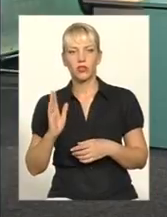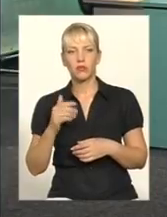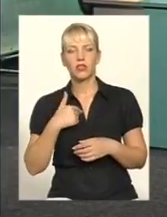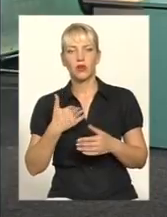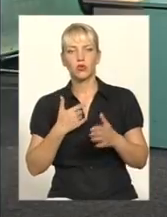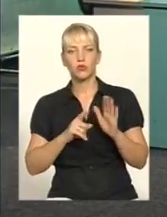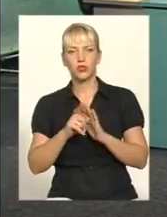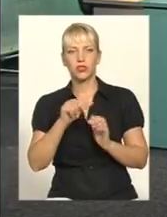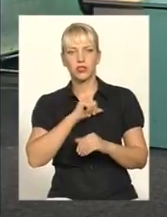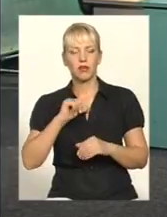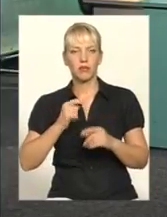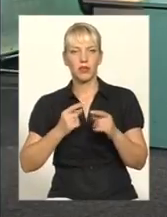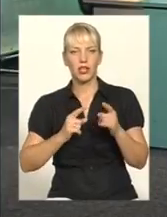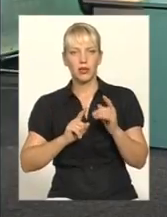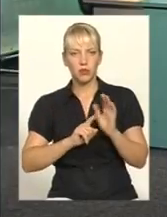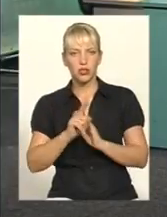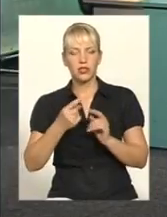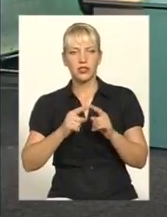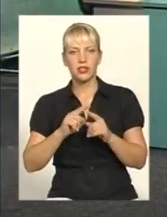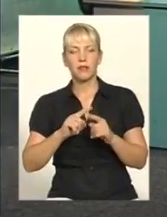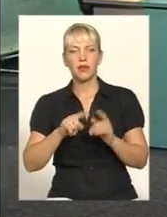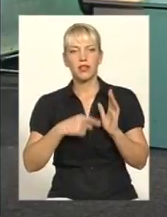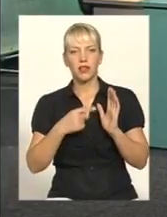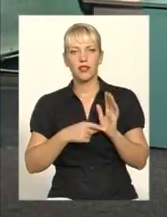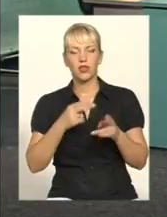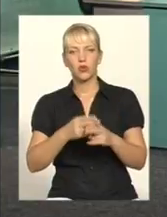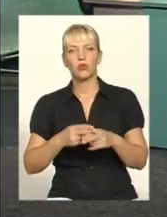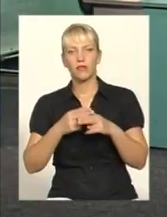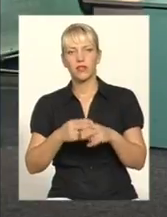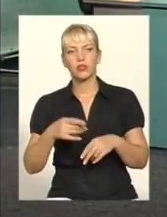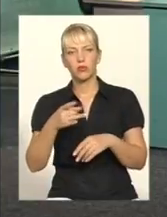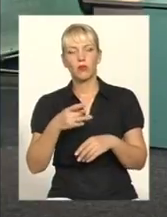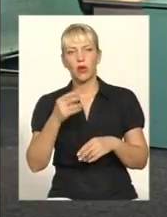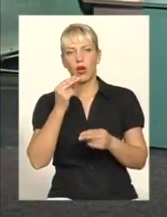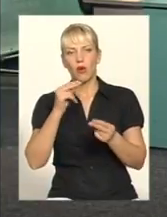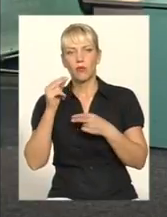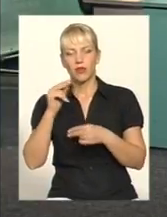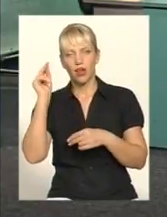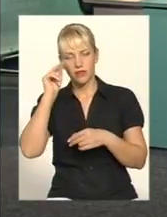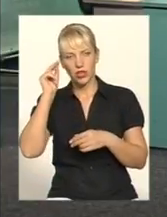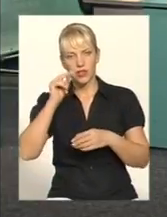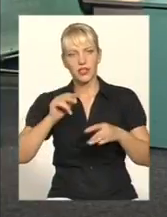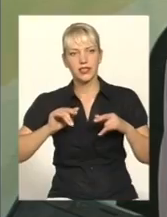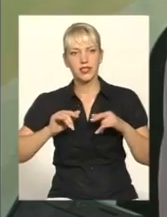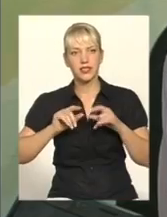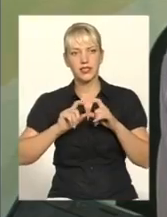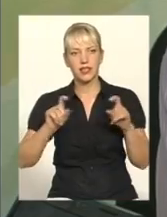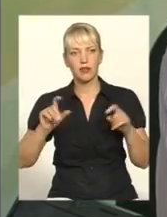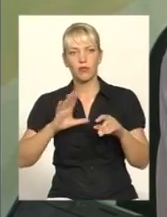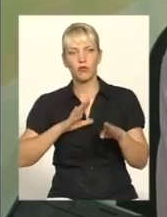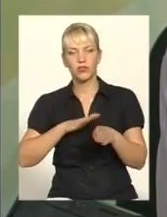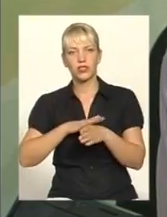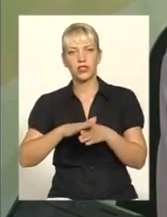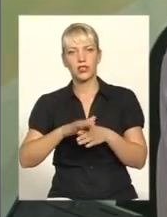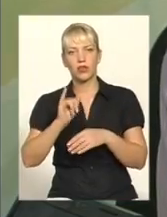це питання, і хотів би сказати, що у Донецькому районі процес оптимізації навчальних закладів був здійснений